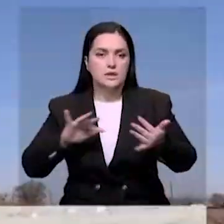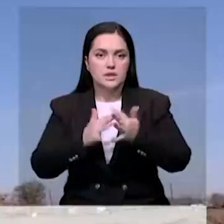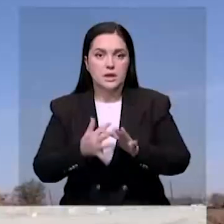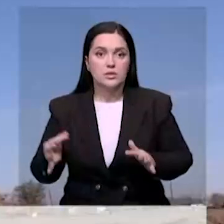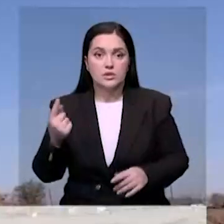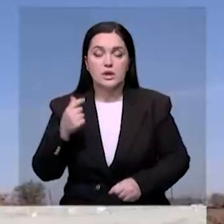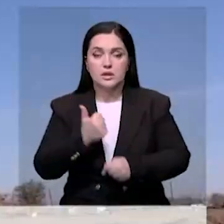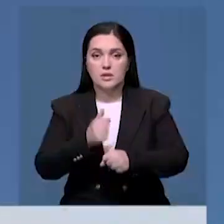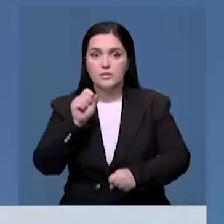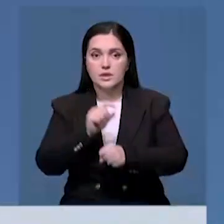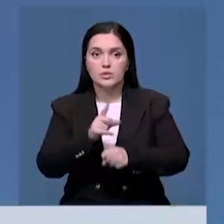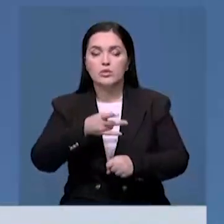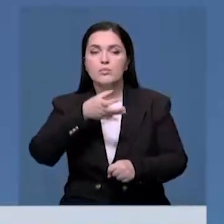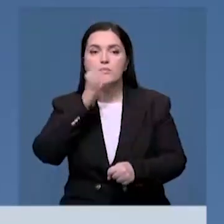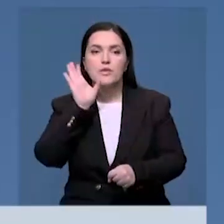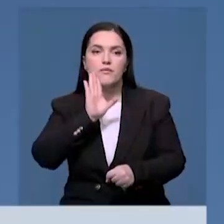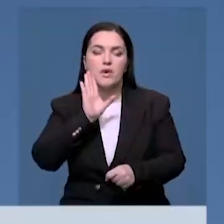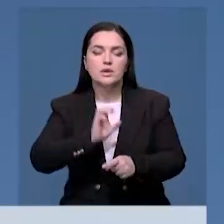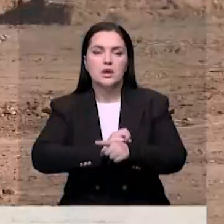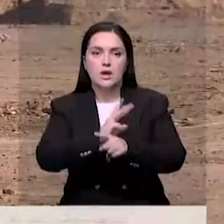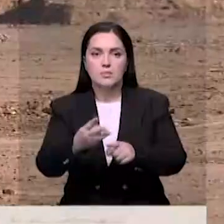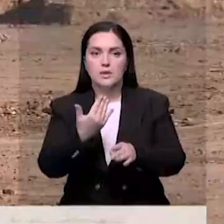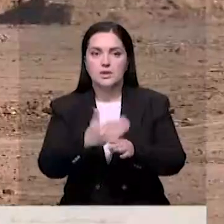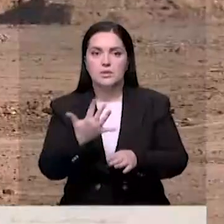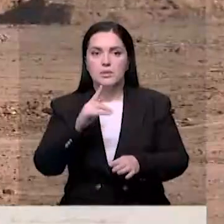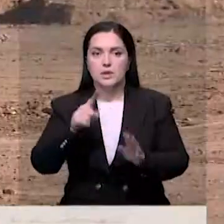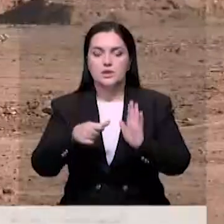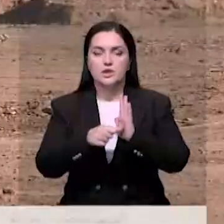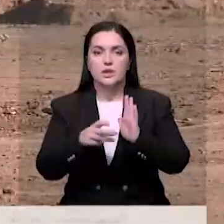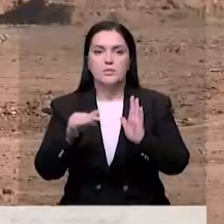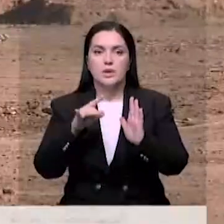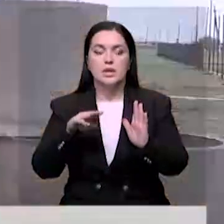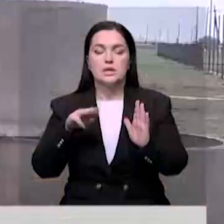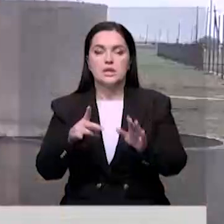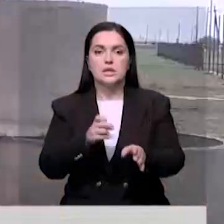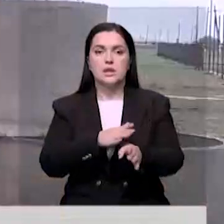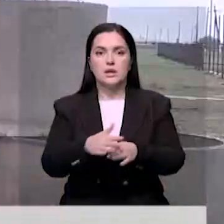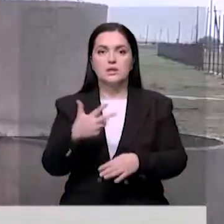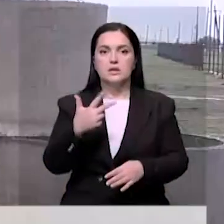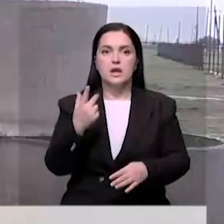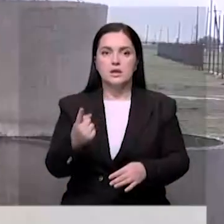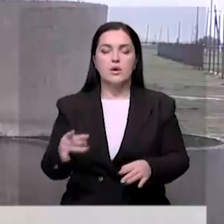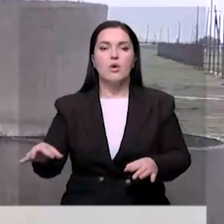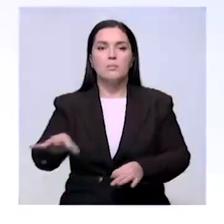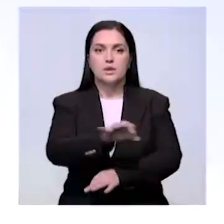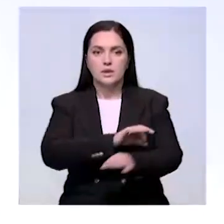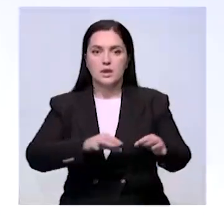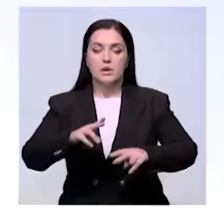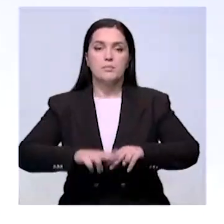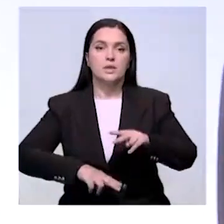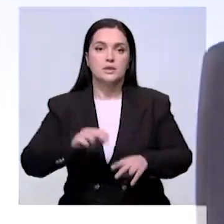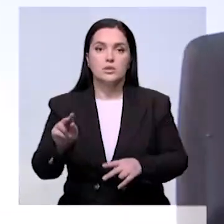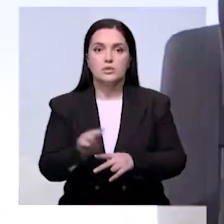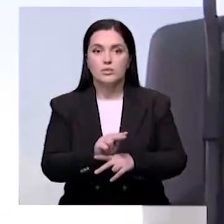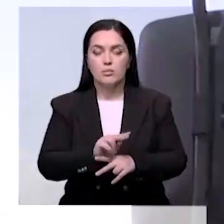главных задач – обеспечение питьевой водой. В этом году выделено 5,6 миллиардов тенге на реализацию 31 проекта. Построят и отремонтируют